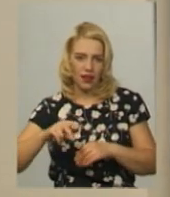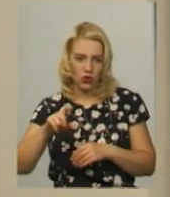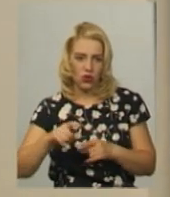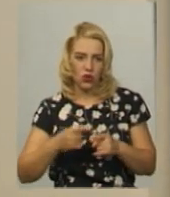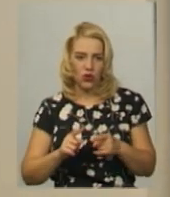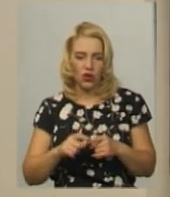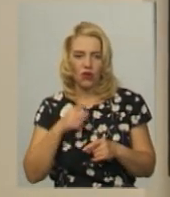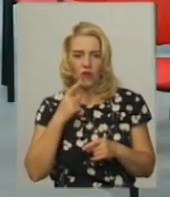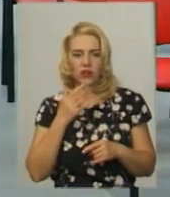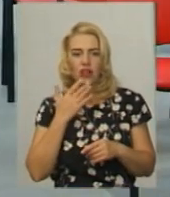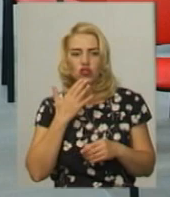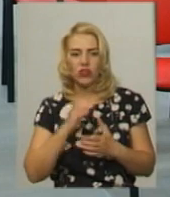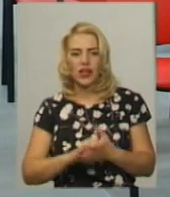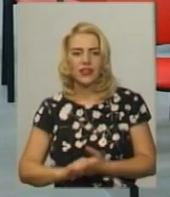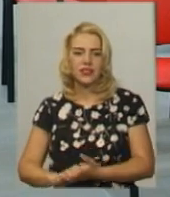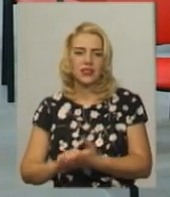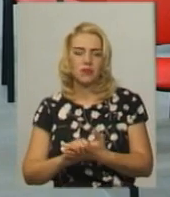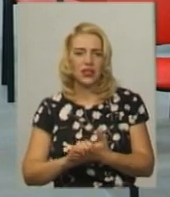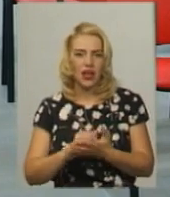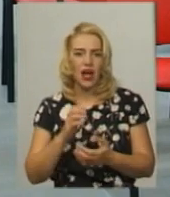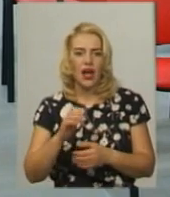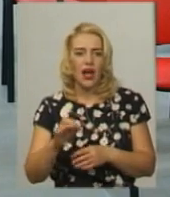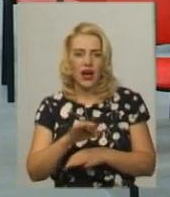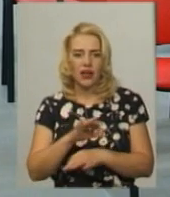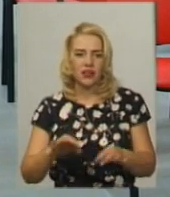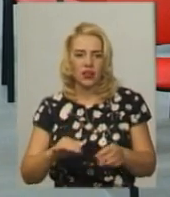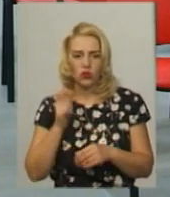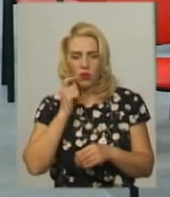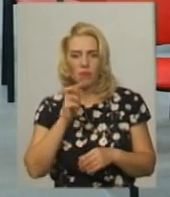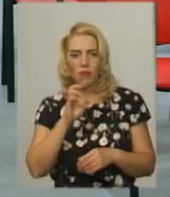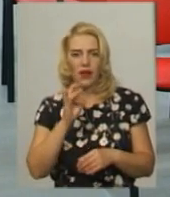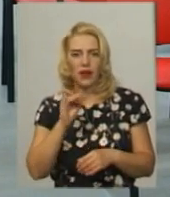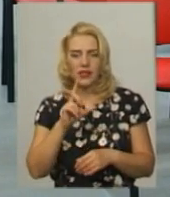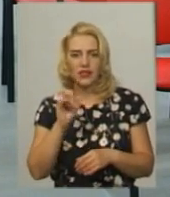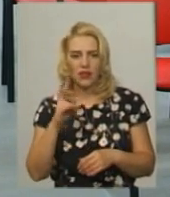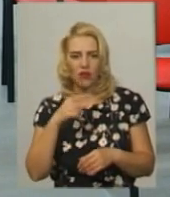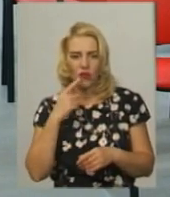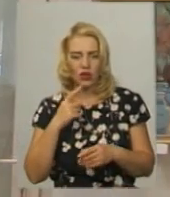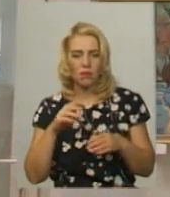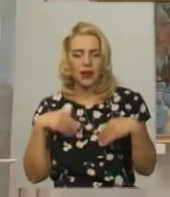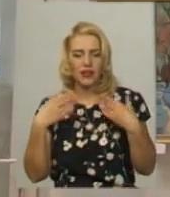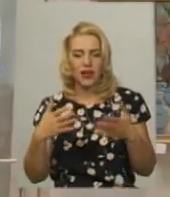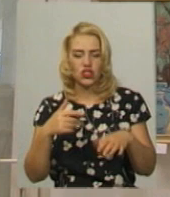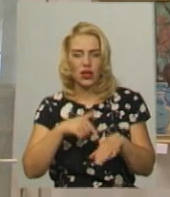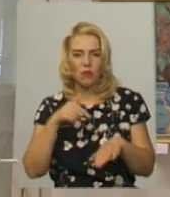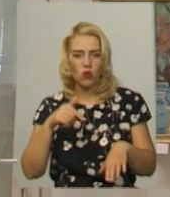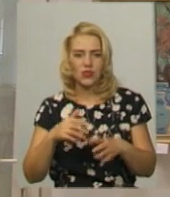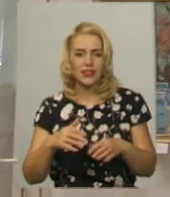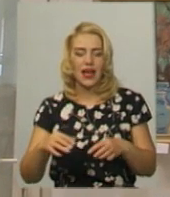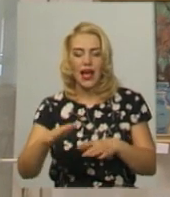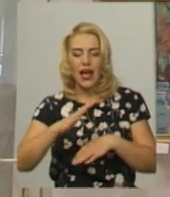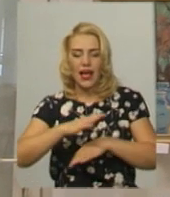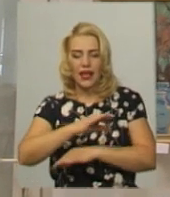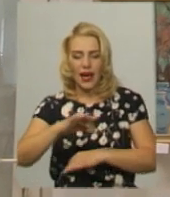Національної спілки архітекторів України у Хмельницькій області Інна Березіна, полягає у передачі емоцій архітекторами через